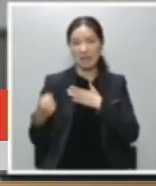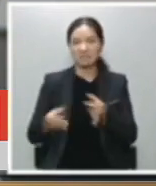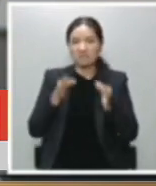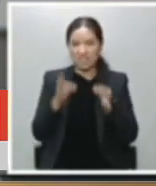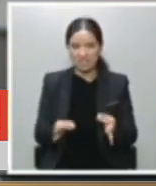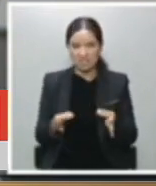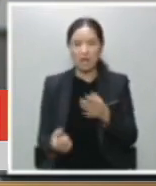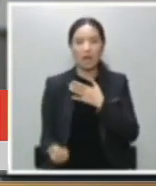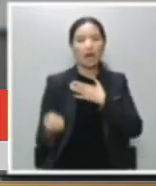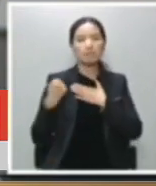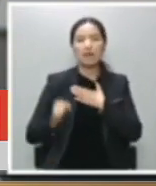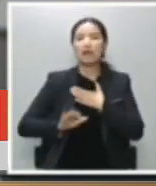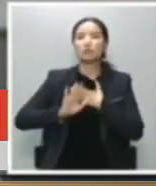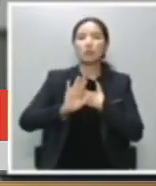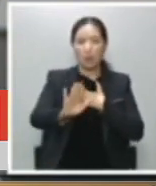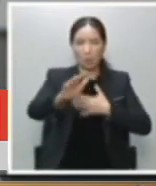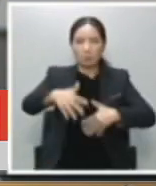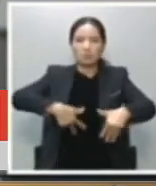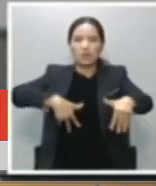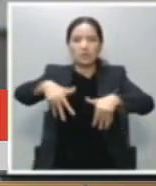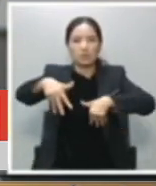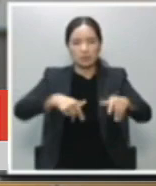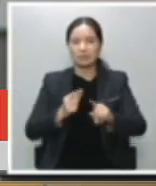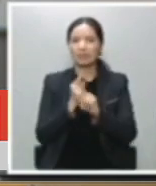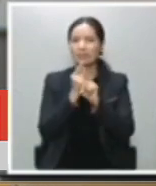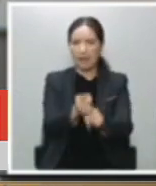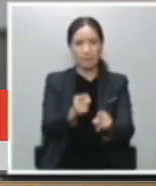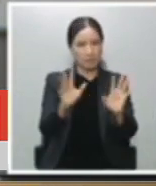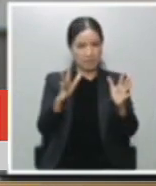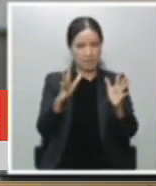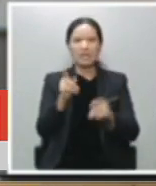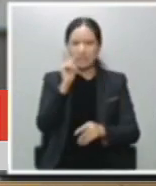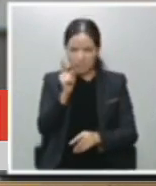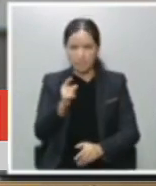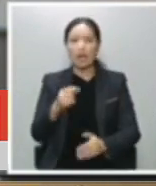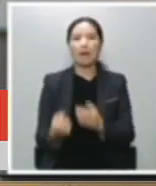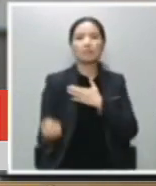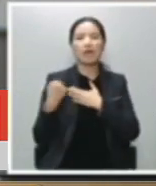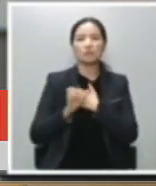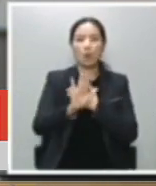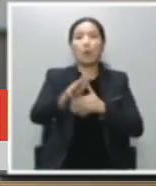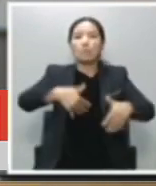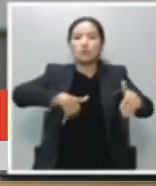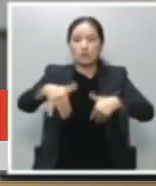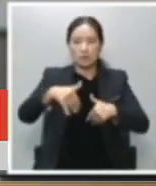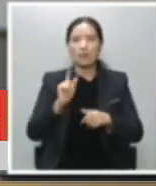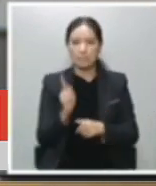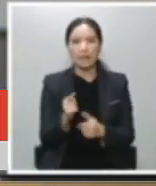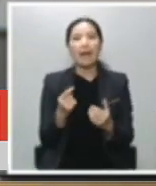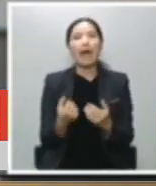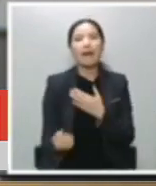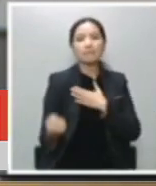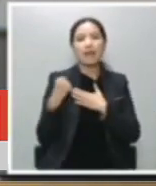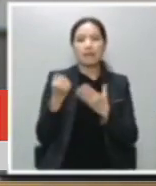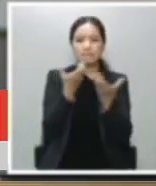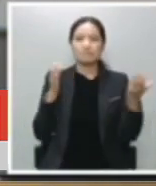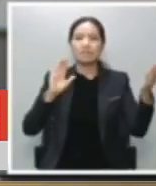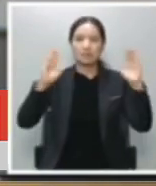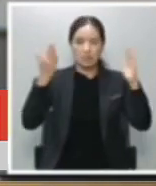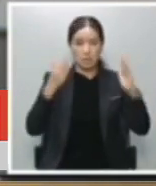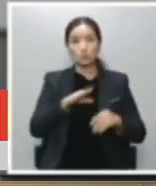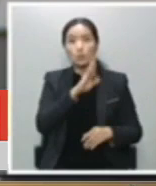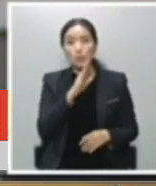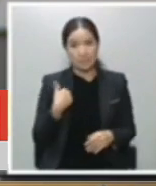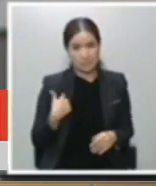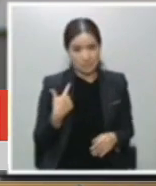ชาชนซึ่งเป็นอำนาจอธิปไตยที่แท้จริงถ้าการรัฐประหารเป็นเรื่องดีเป็นเรื่องที่จะทำให้ประเทศไทยเจริญก้าวหน้